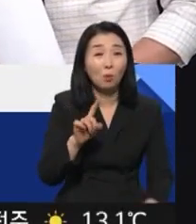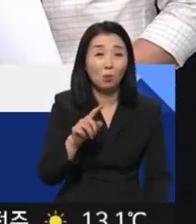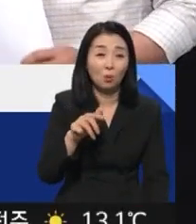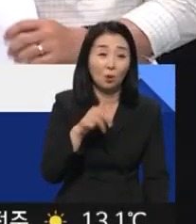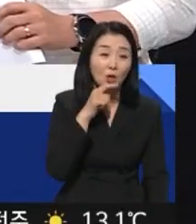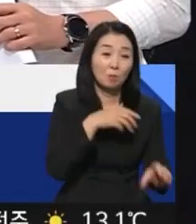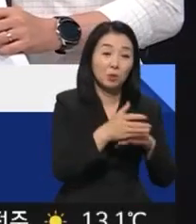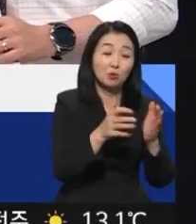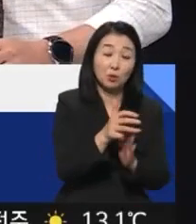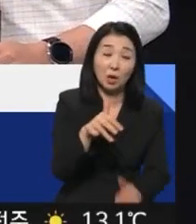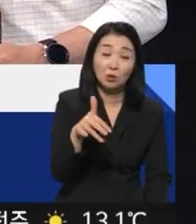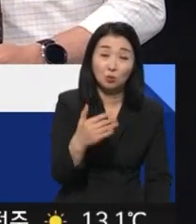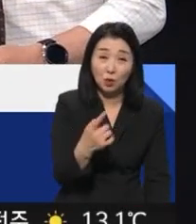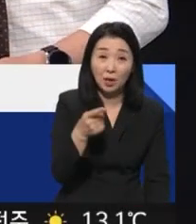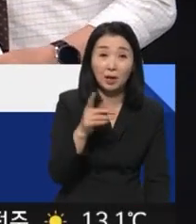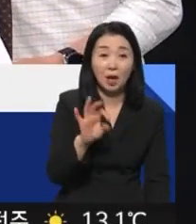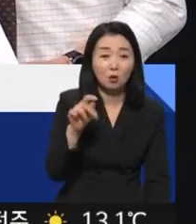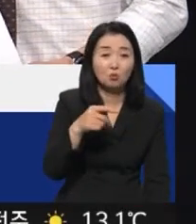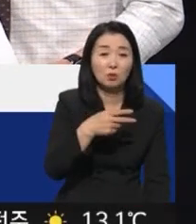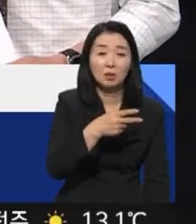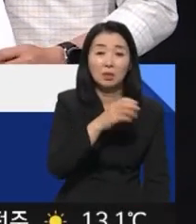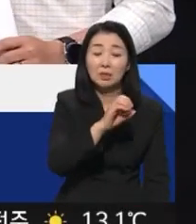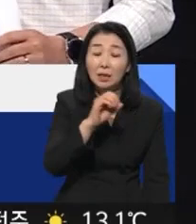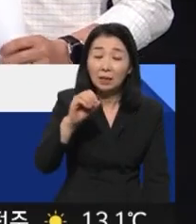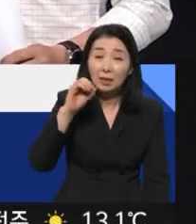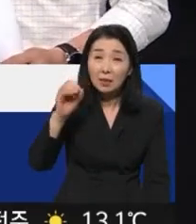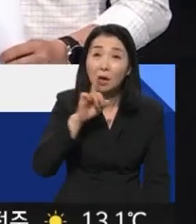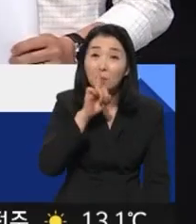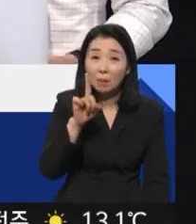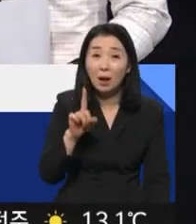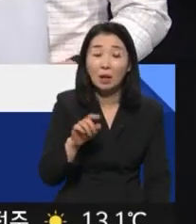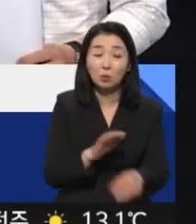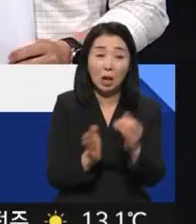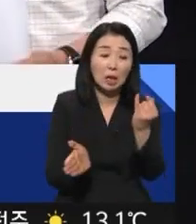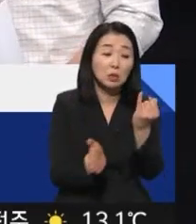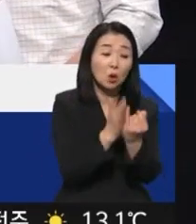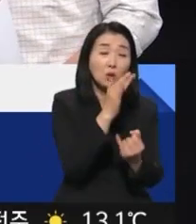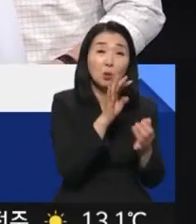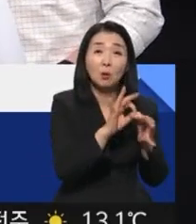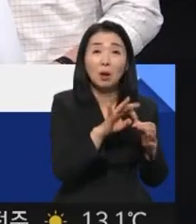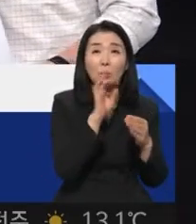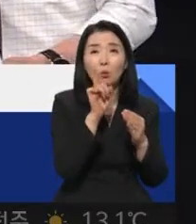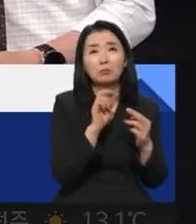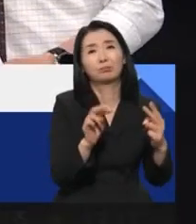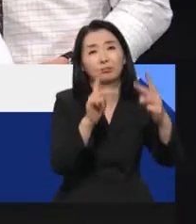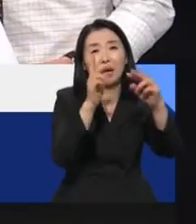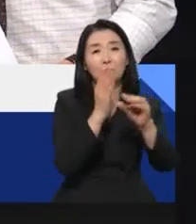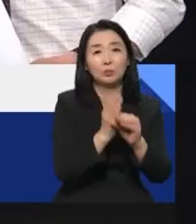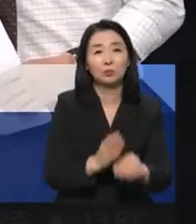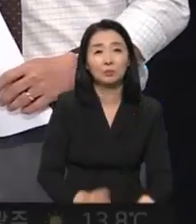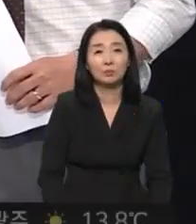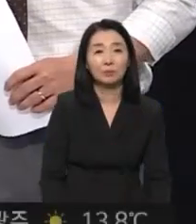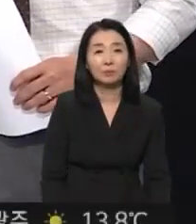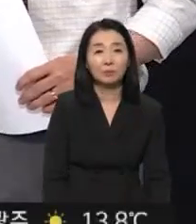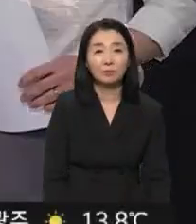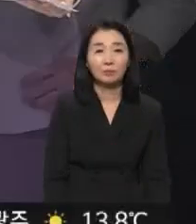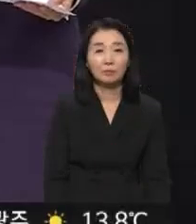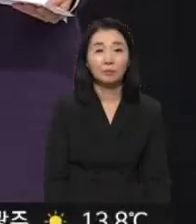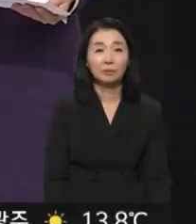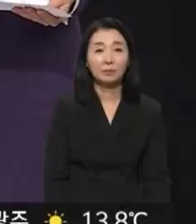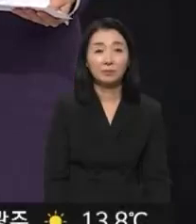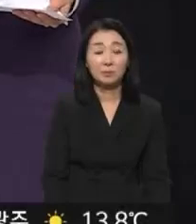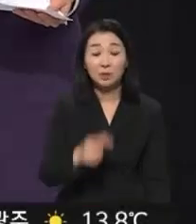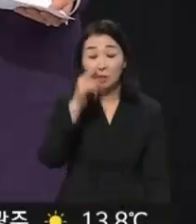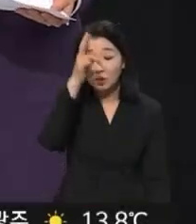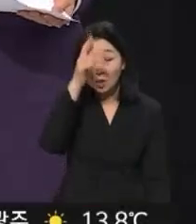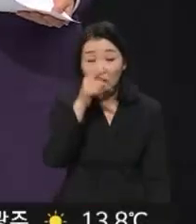의원의 땡땡이 발언 논란 성희롱 여부를 놓고 갑론을박이 벌어졌었는데요.